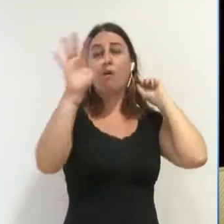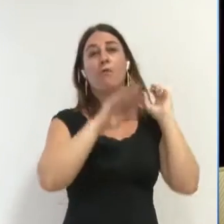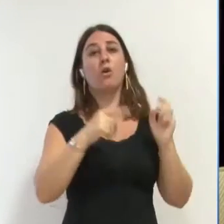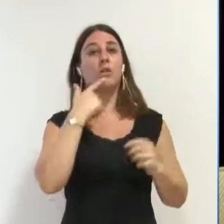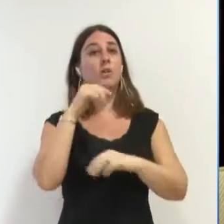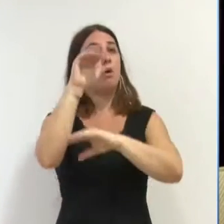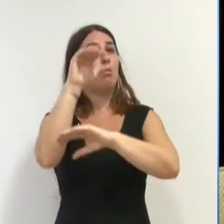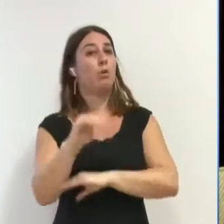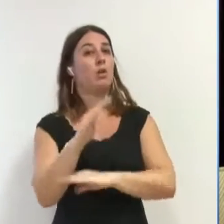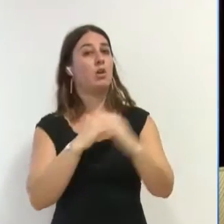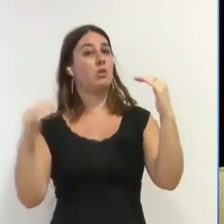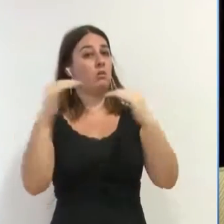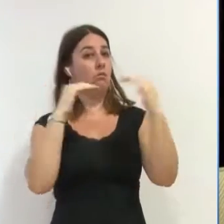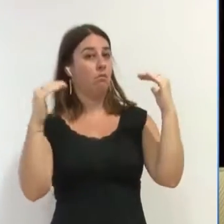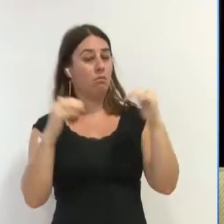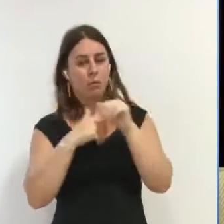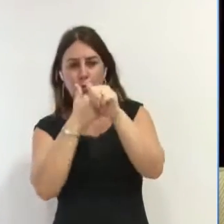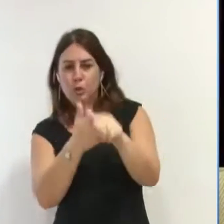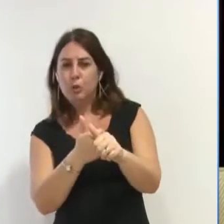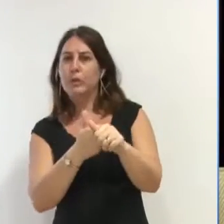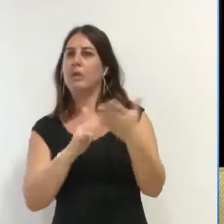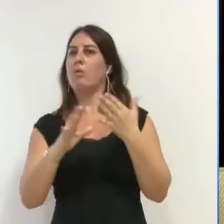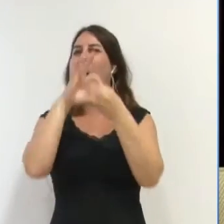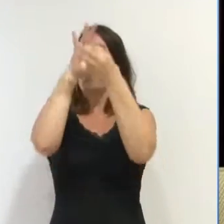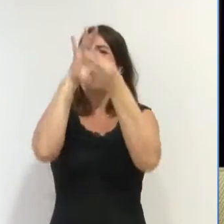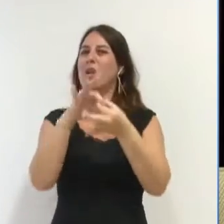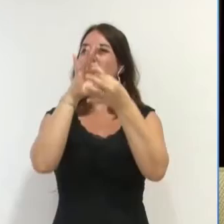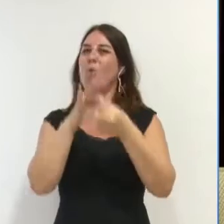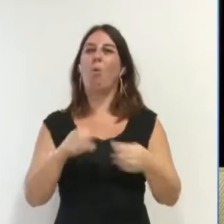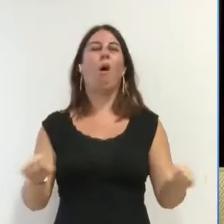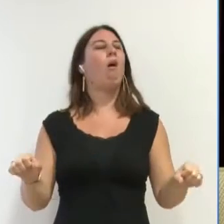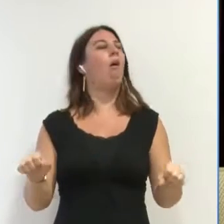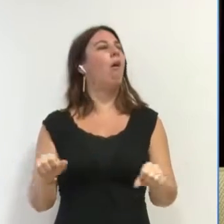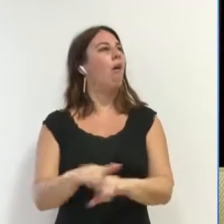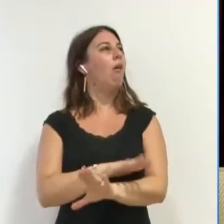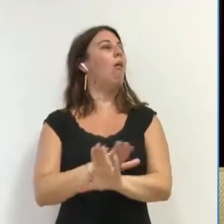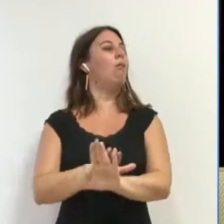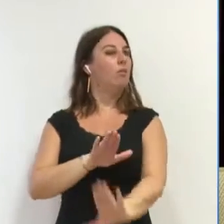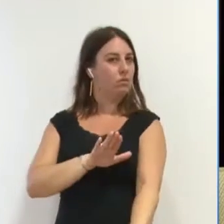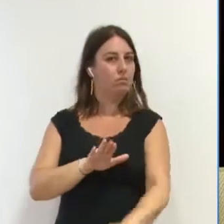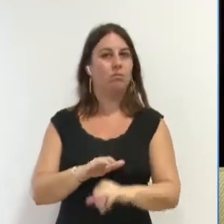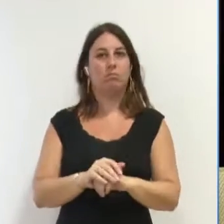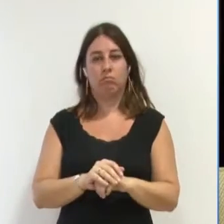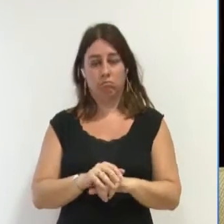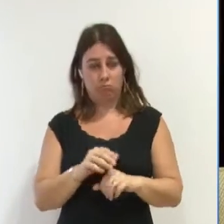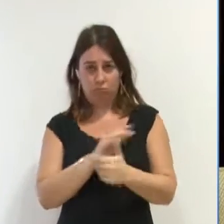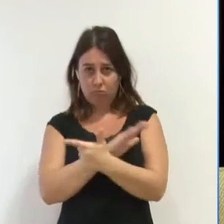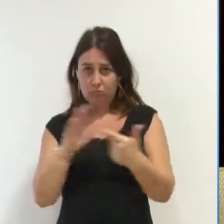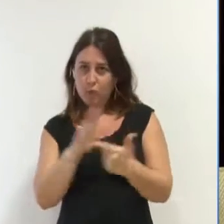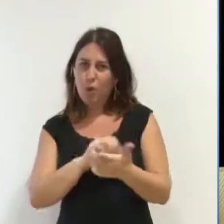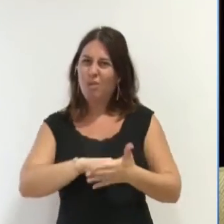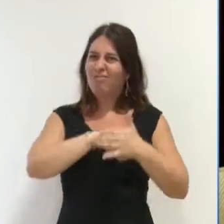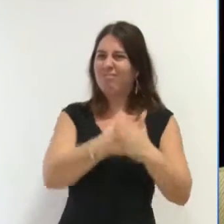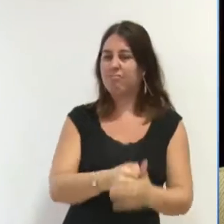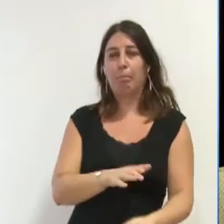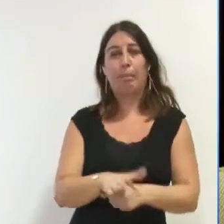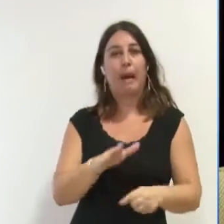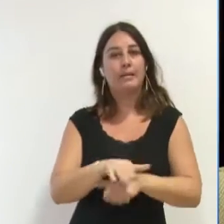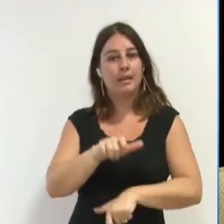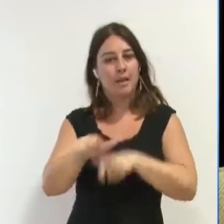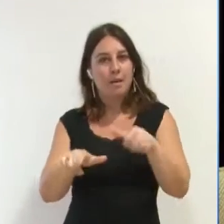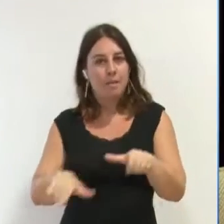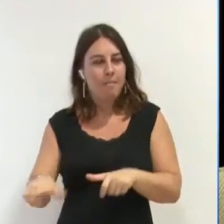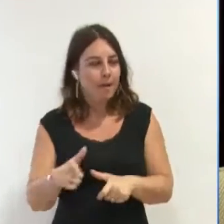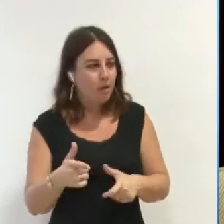en tenant à distance les signes d'appartenance religieux. Ce manque de clarté, de fermeté, a certainement convaincu les